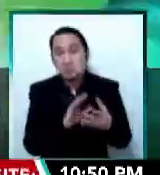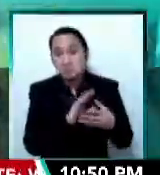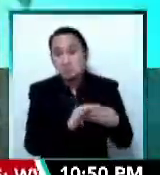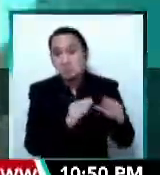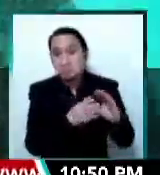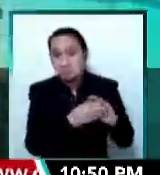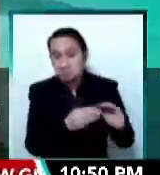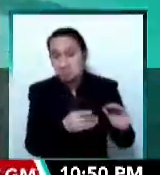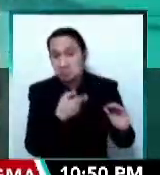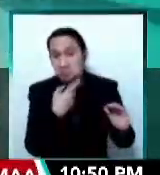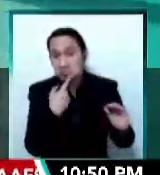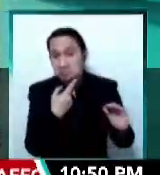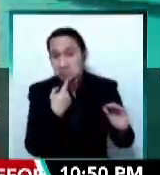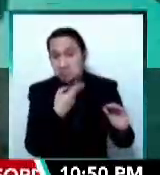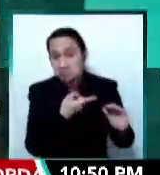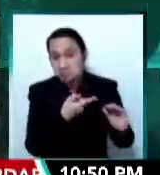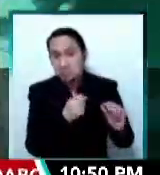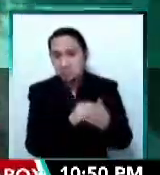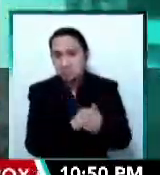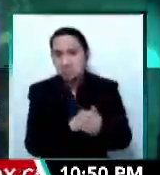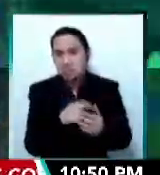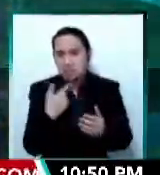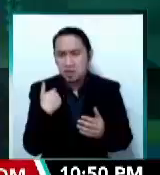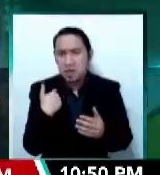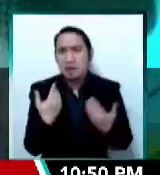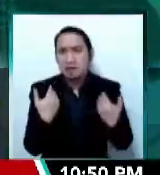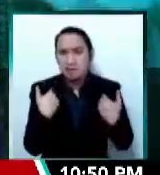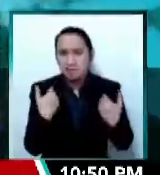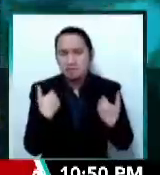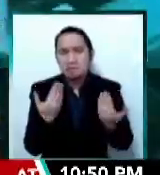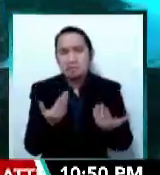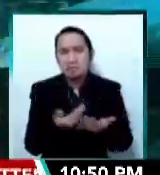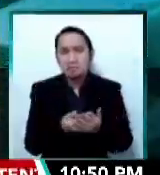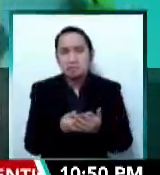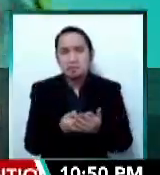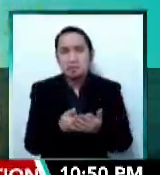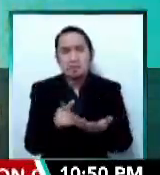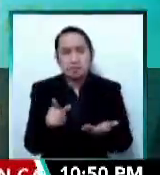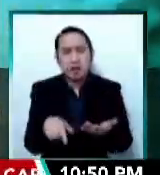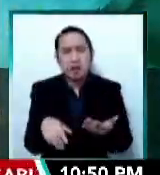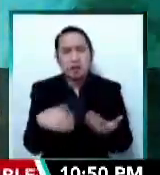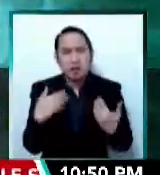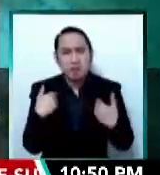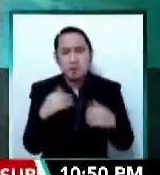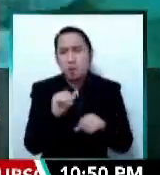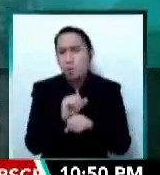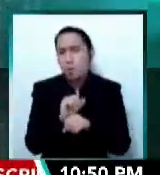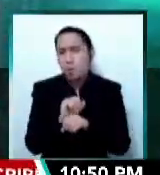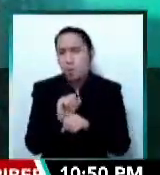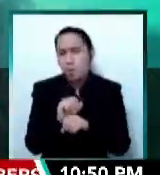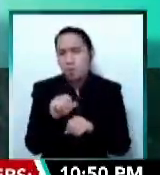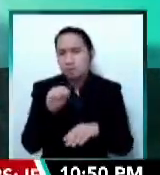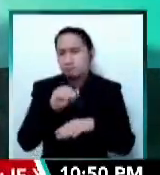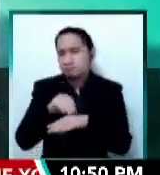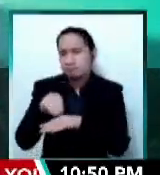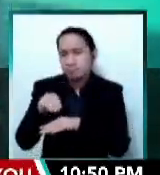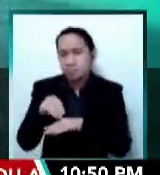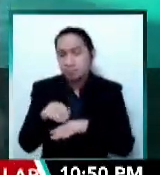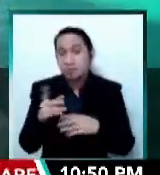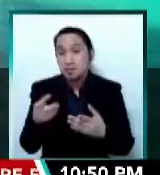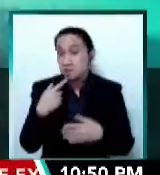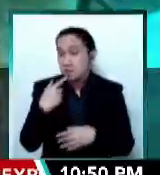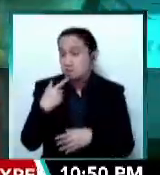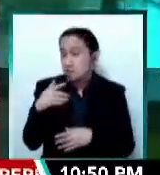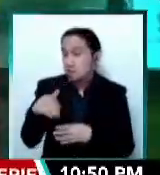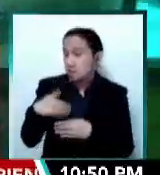Angel Morales na umi-extra siya sa mga tindahan sa plaza para kumita. Nagyayari ng bata na next time,